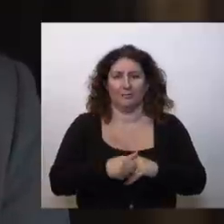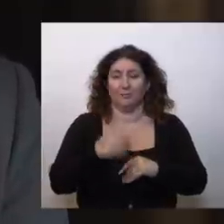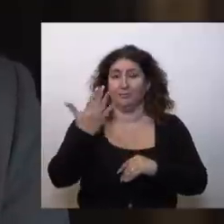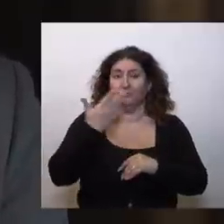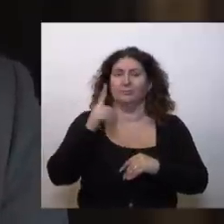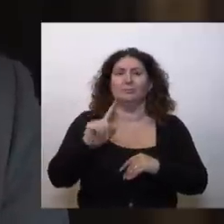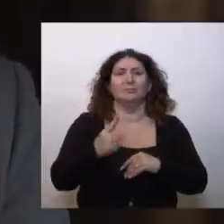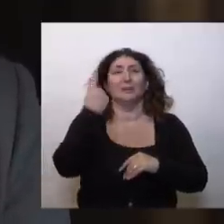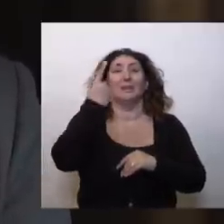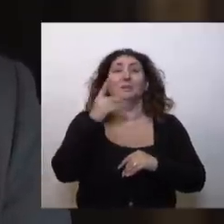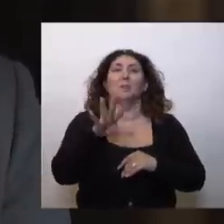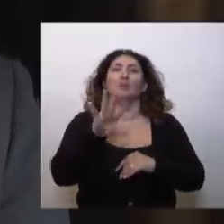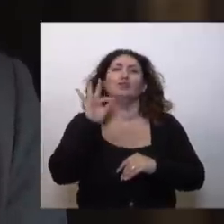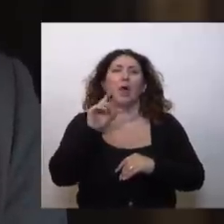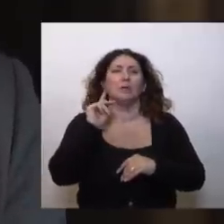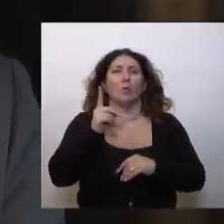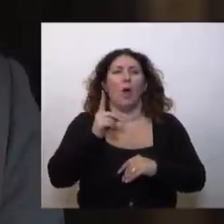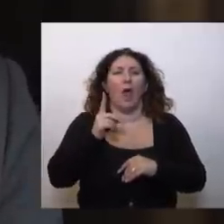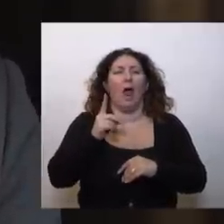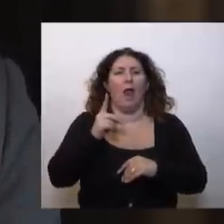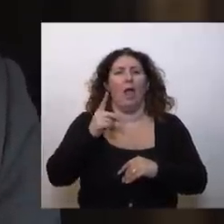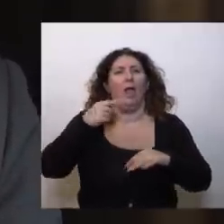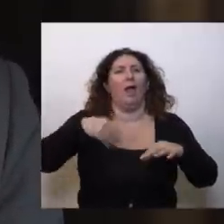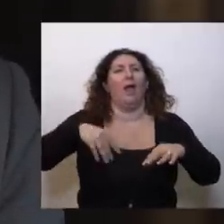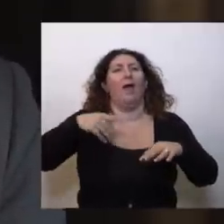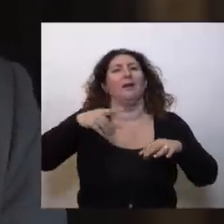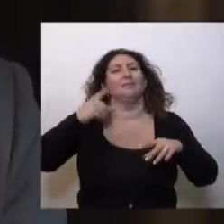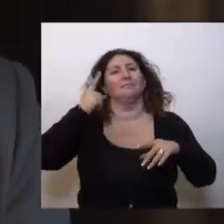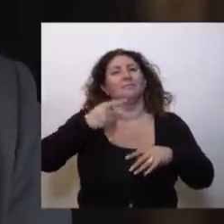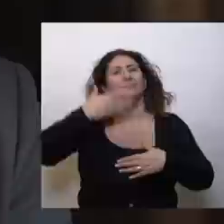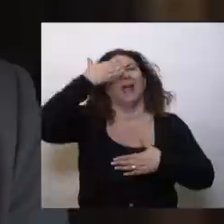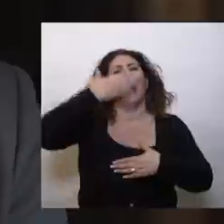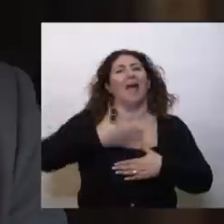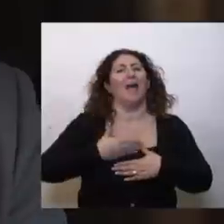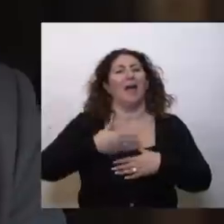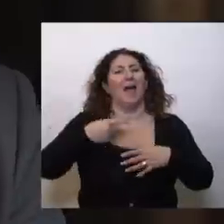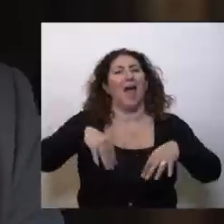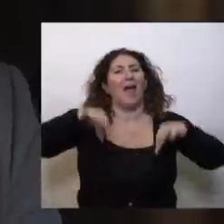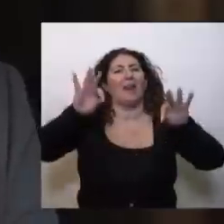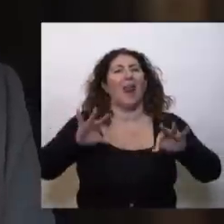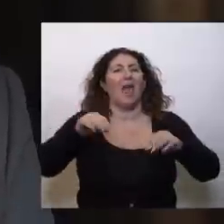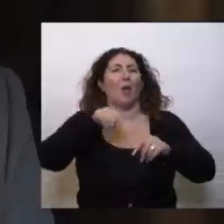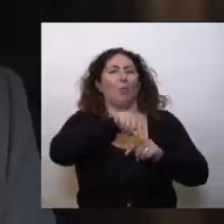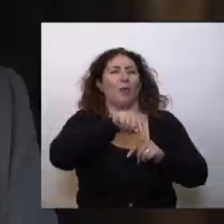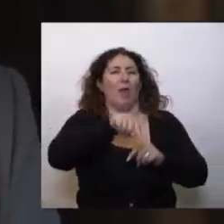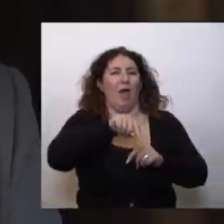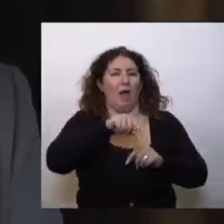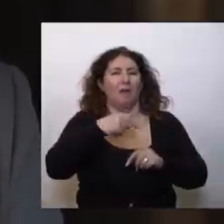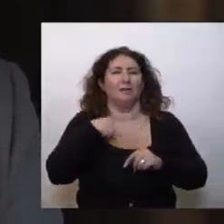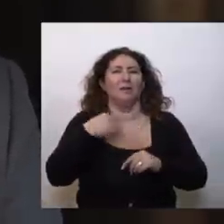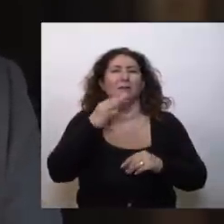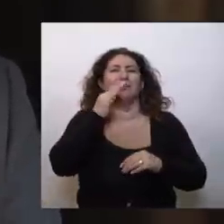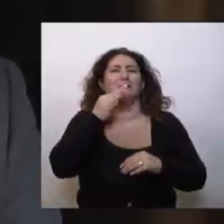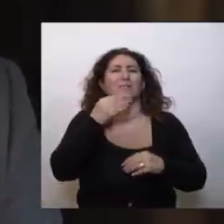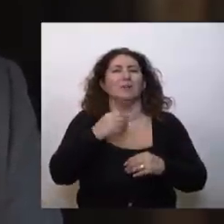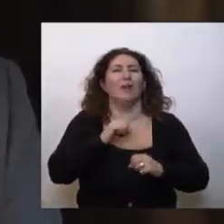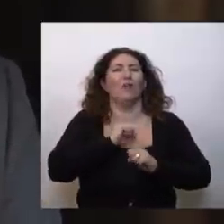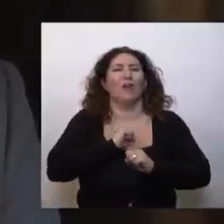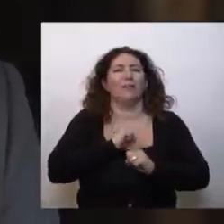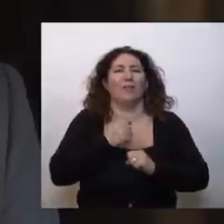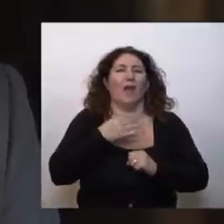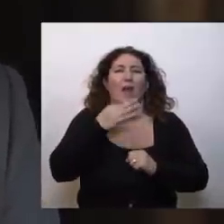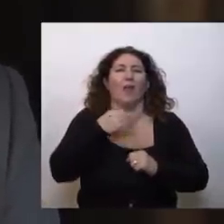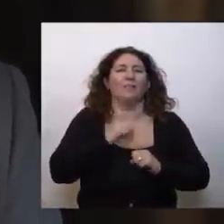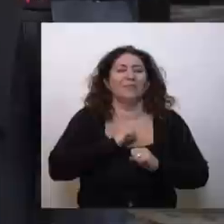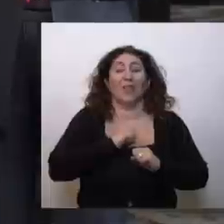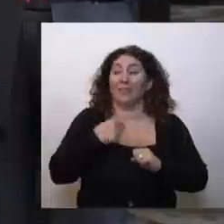il percorso verso la reliquia è per il fedele un percorso dal buio alla luce, dal peccato